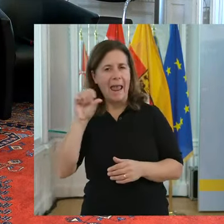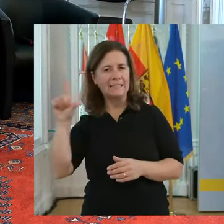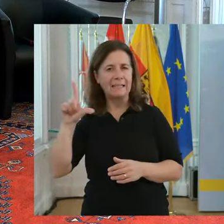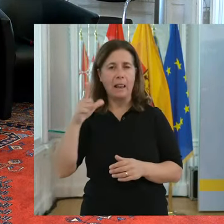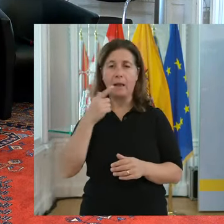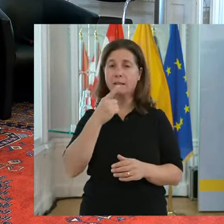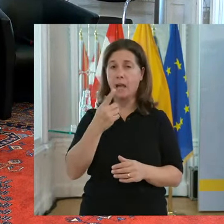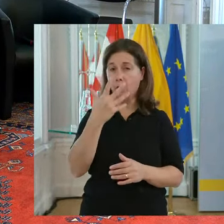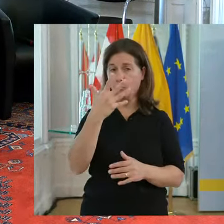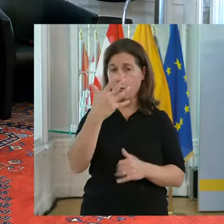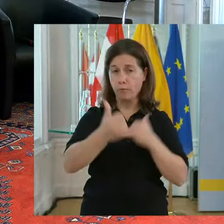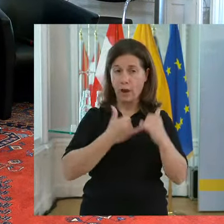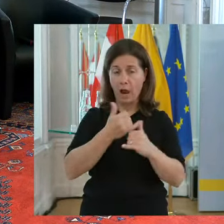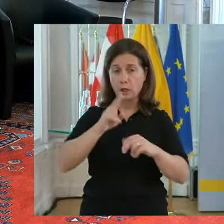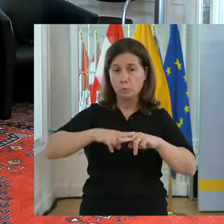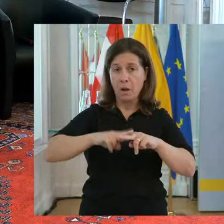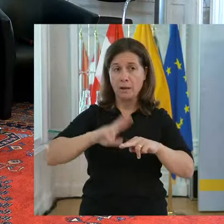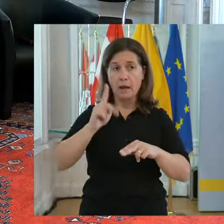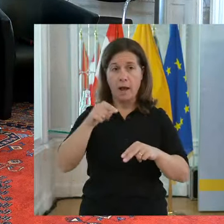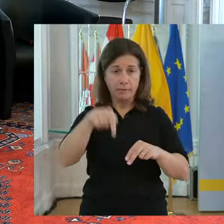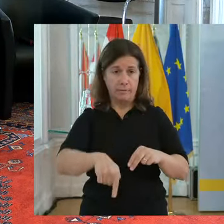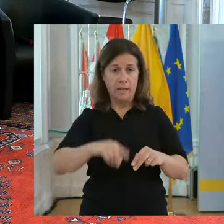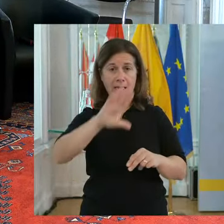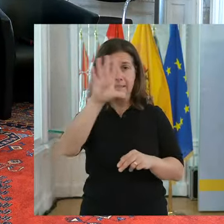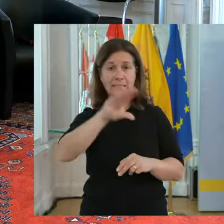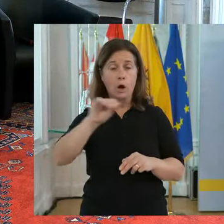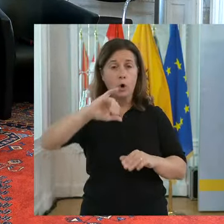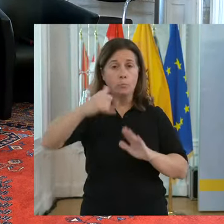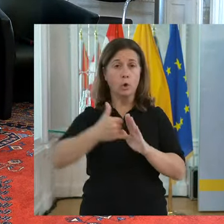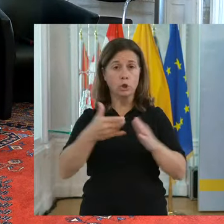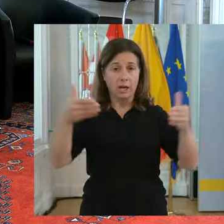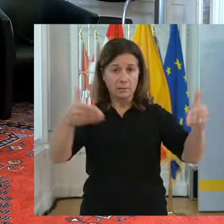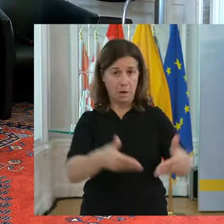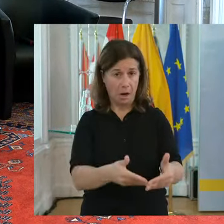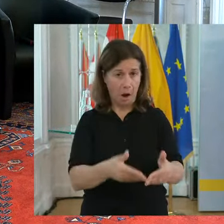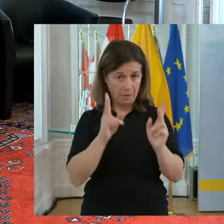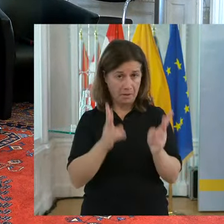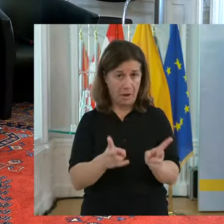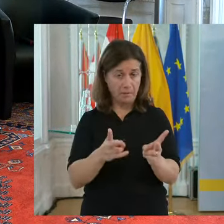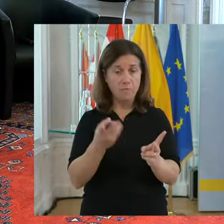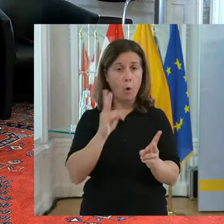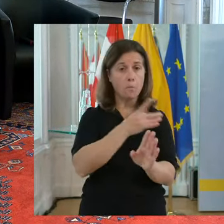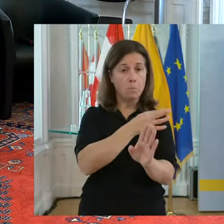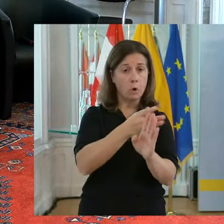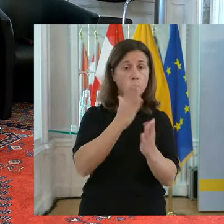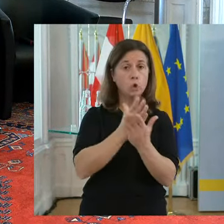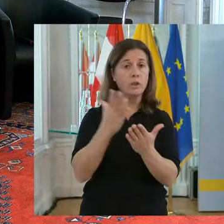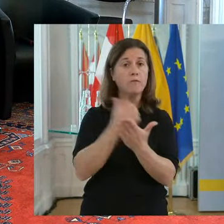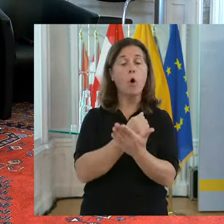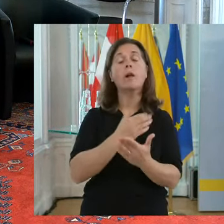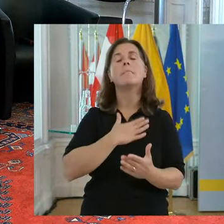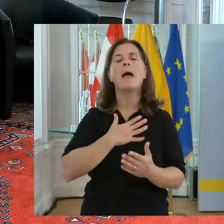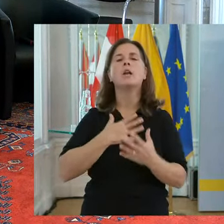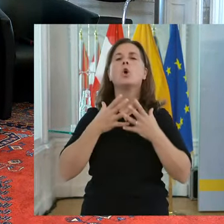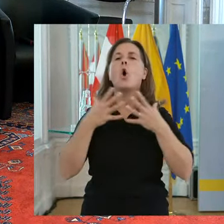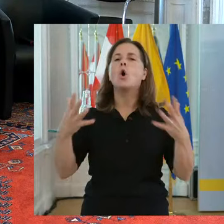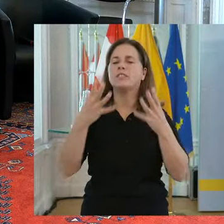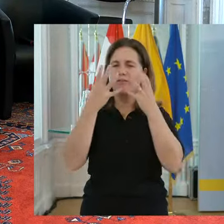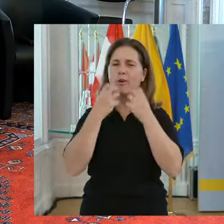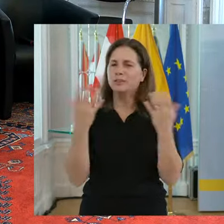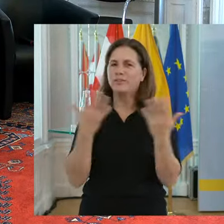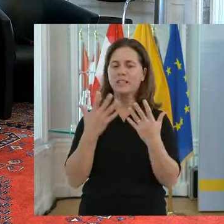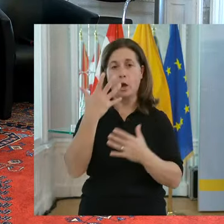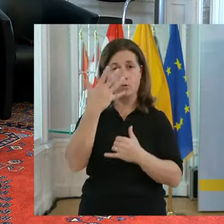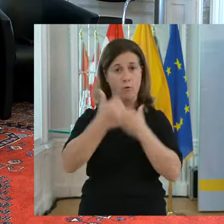in 5 Jahren feierlich das Zero Project, den Unternehmensdialog daran, zu Grabe tragen können, weil es erfolgreich war? Daran knüpft mein großer Wunsch, dass nämlich